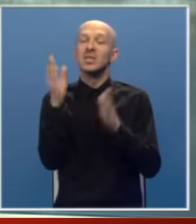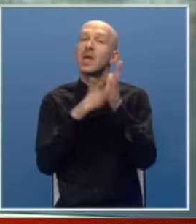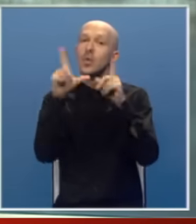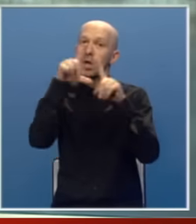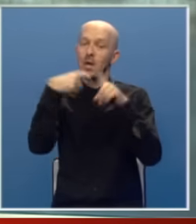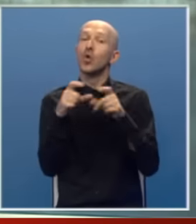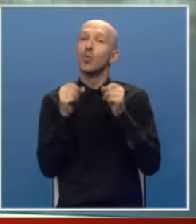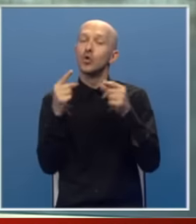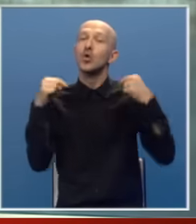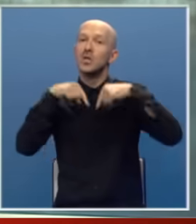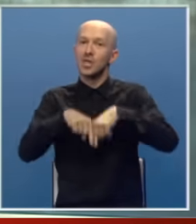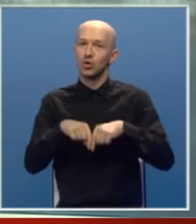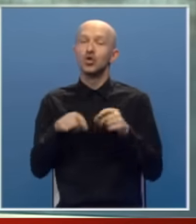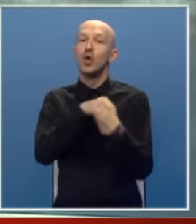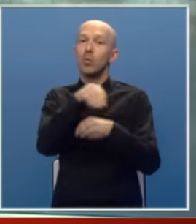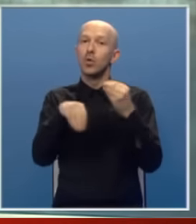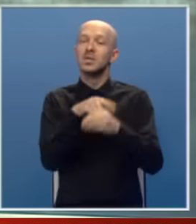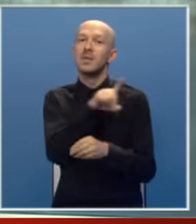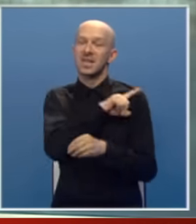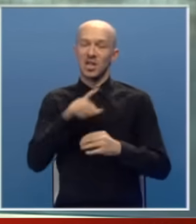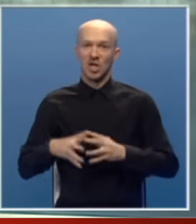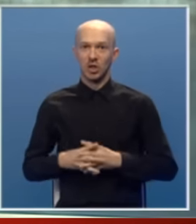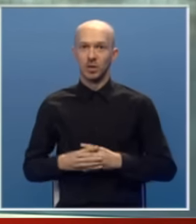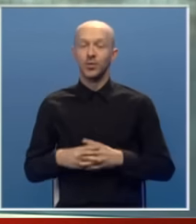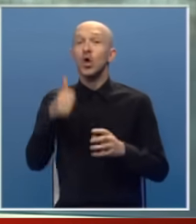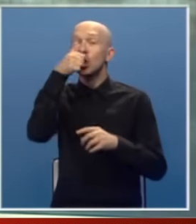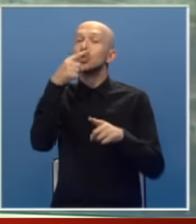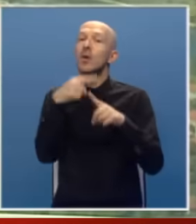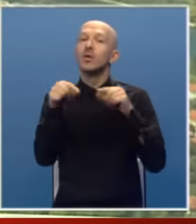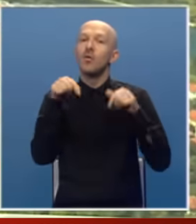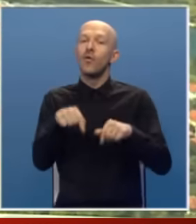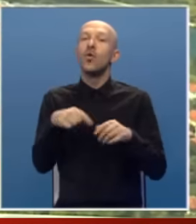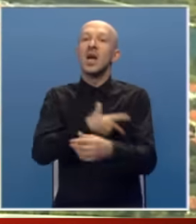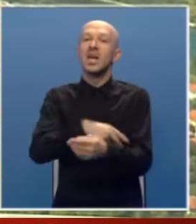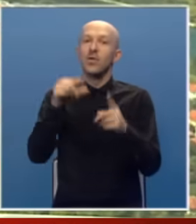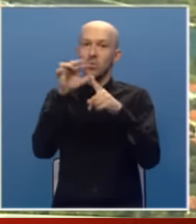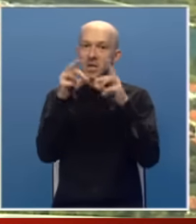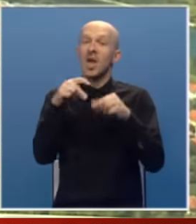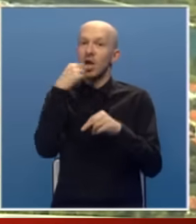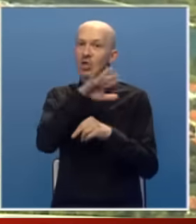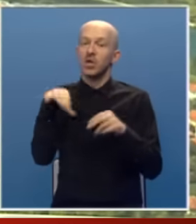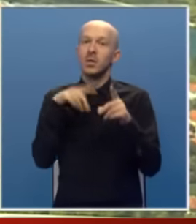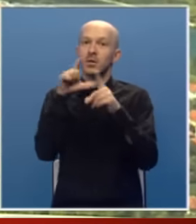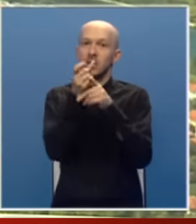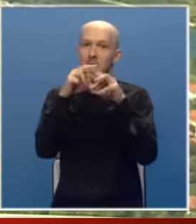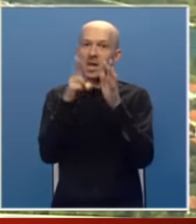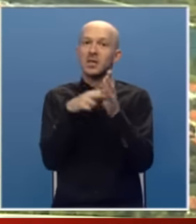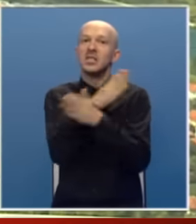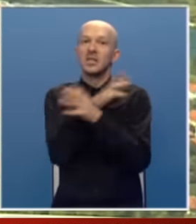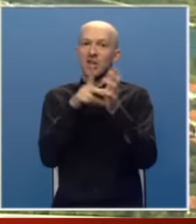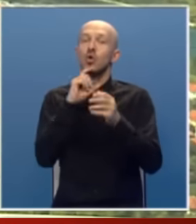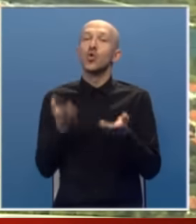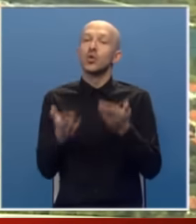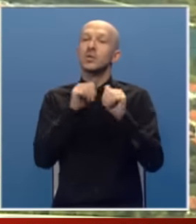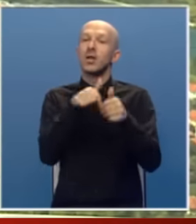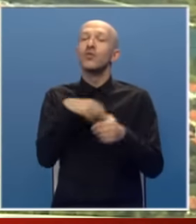Milorad Dodik uputio je saučešće porodicama nastradalih. Šta je motiv ovog krvavog pira, reći će nam Dragan Zrnić, koji od jutro